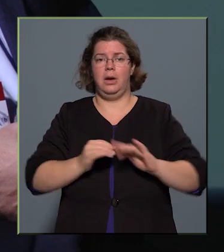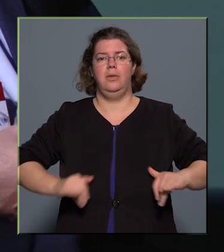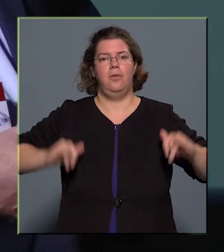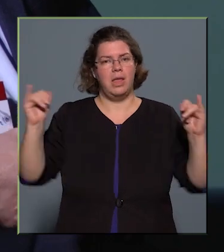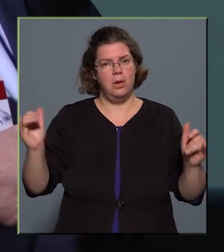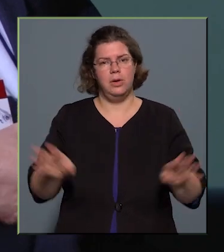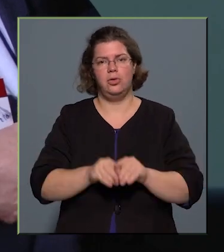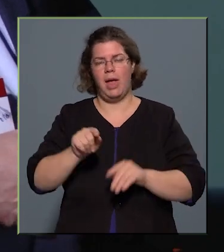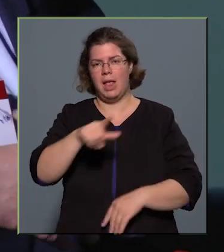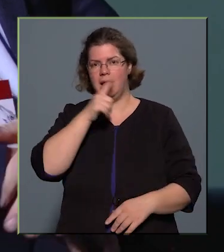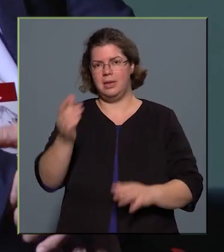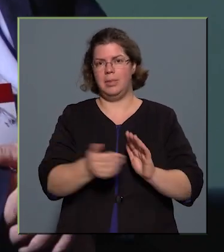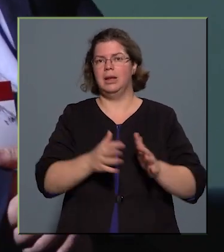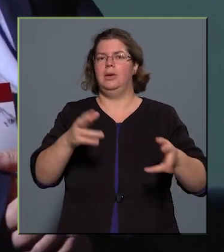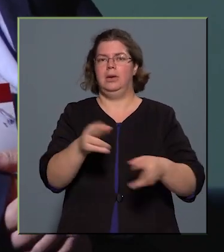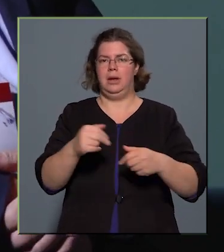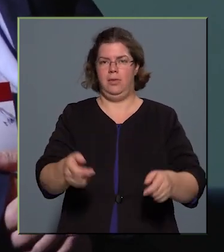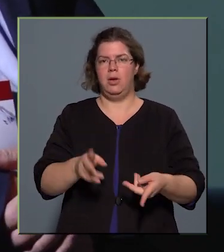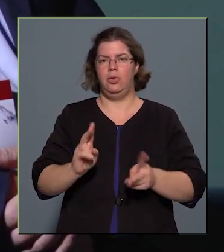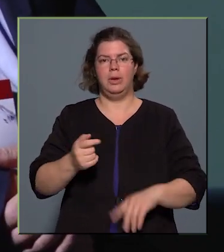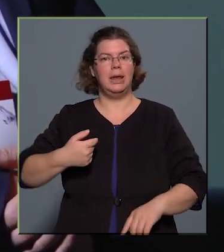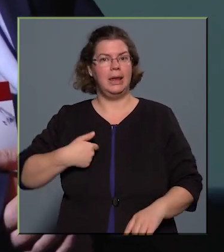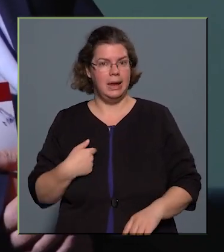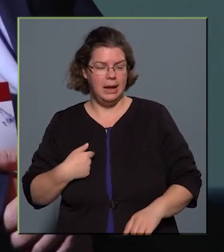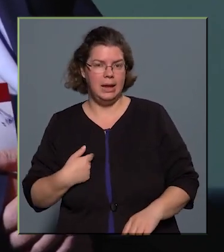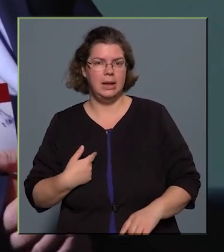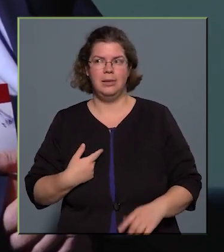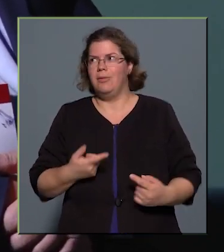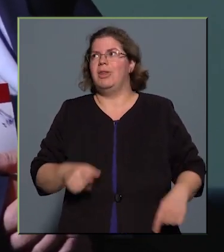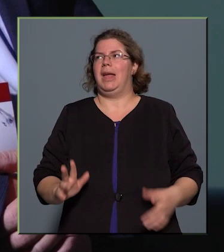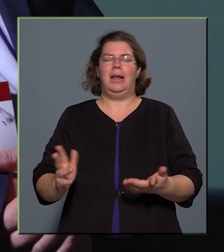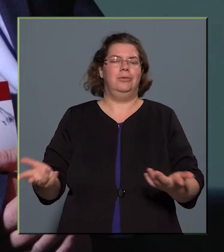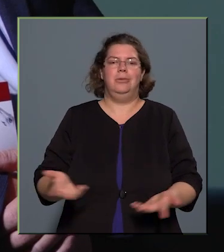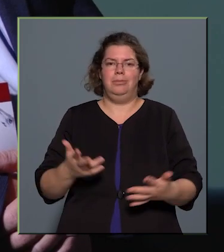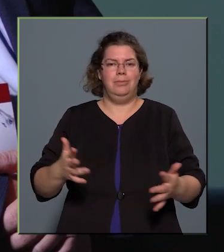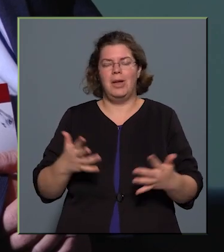fejlődésével ez lesz még egy nagyon nagy kihívás, hogy én nálunk egy hatalmas nagy